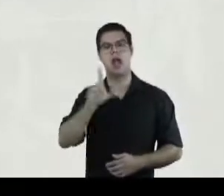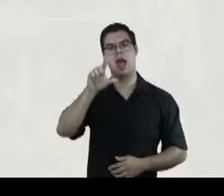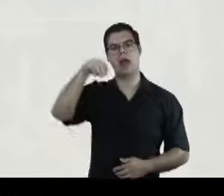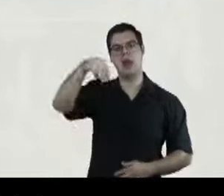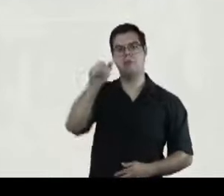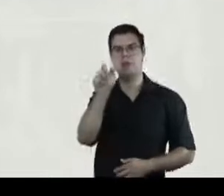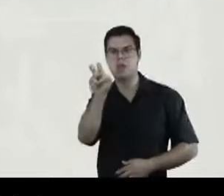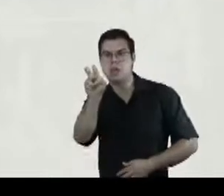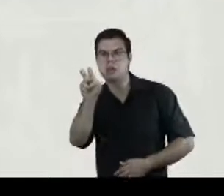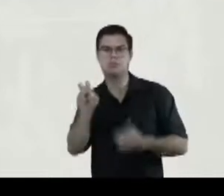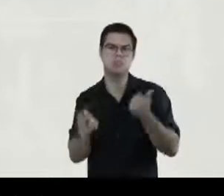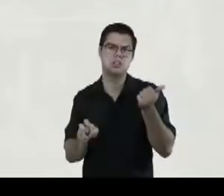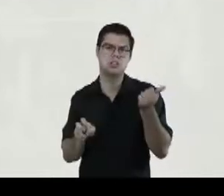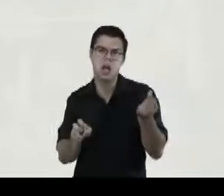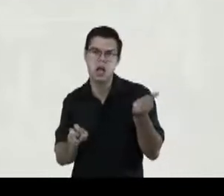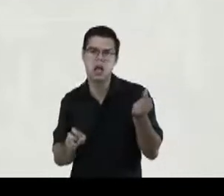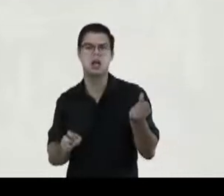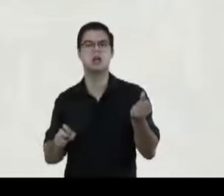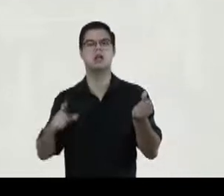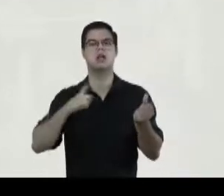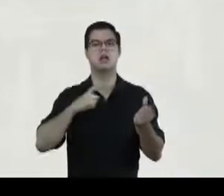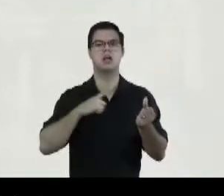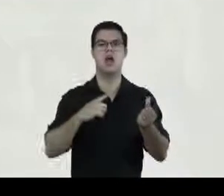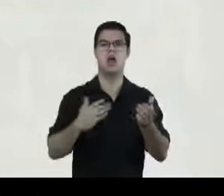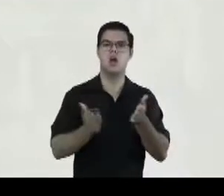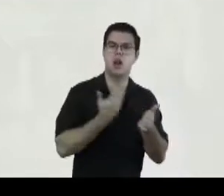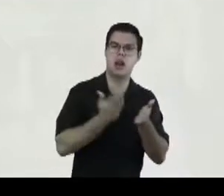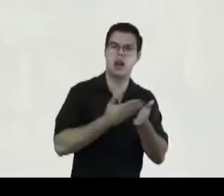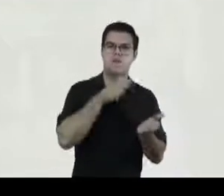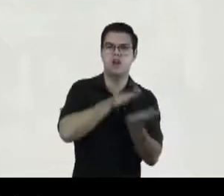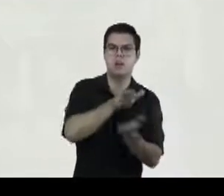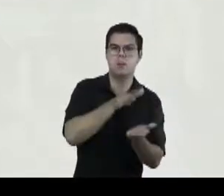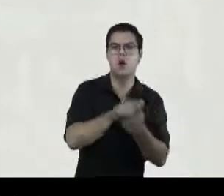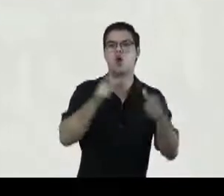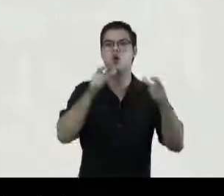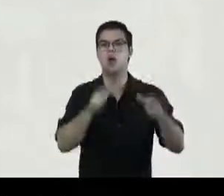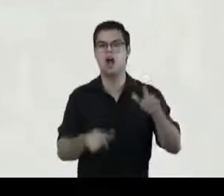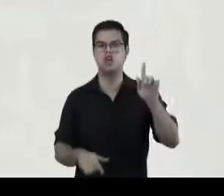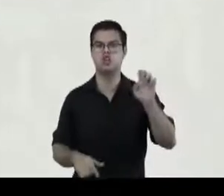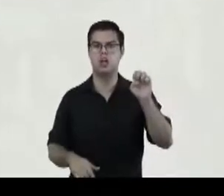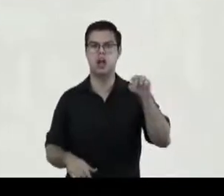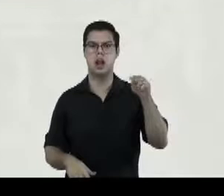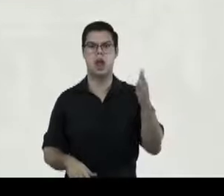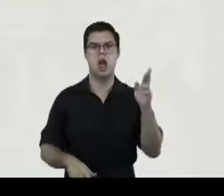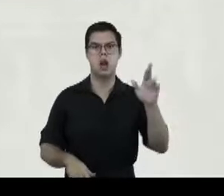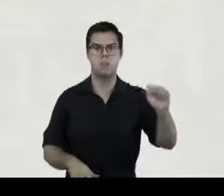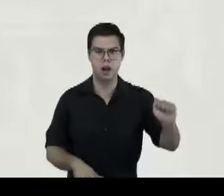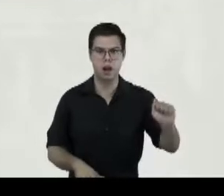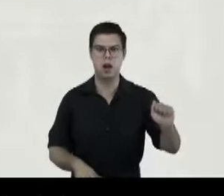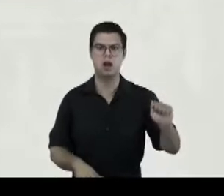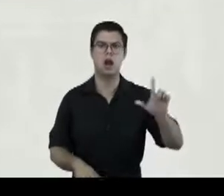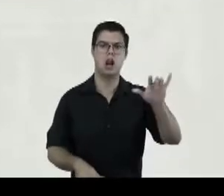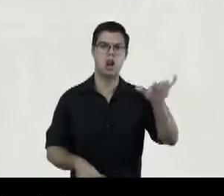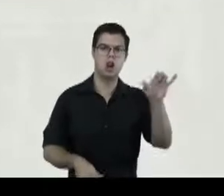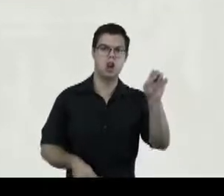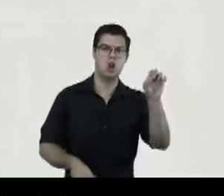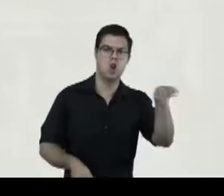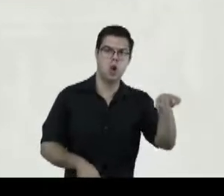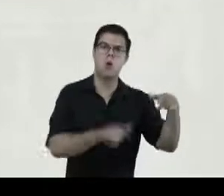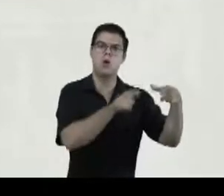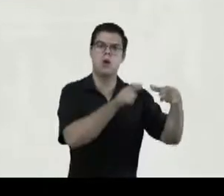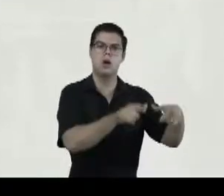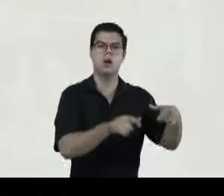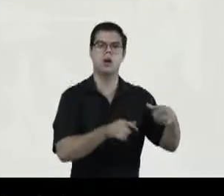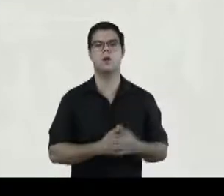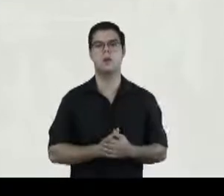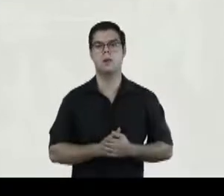au XVe et XVIe siècle à Genève, Lyon et Neuchâtel, qui a servi de modèle à la base de William Kemp, vous